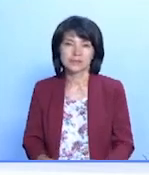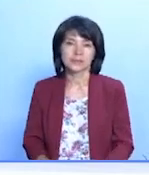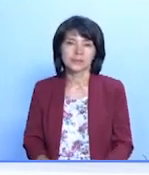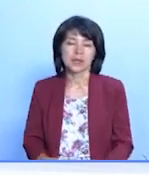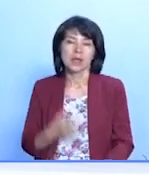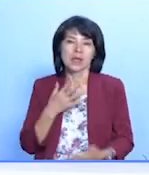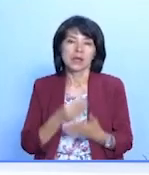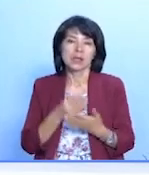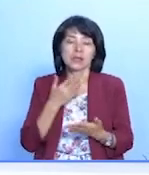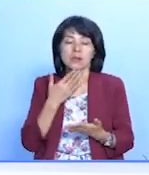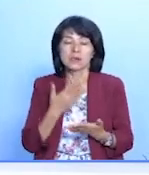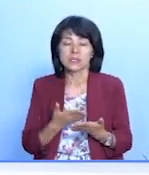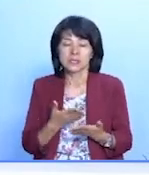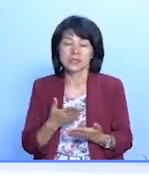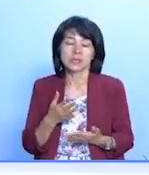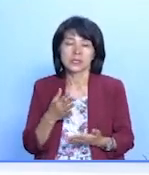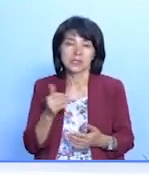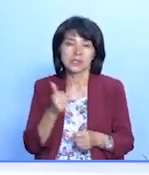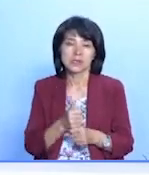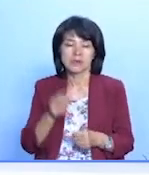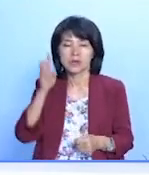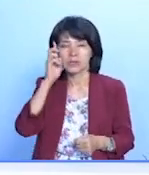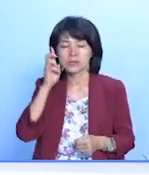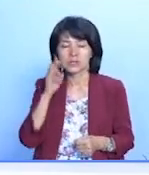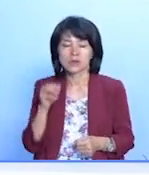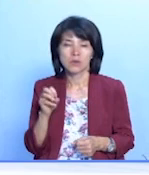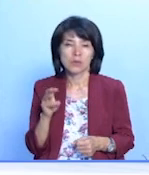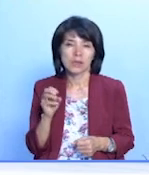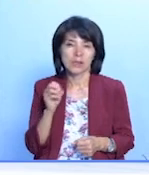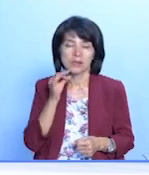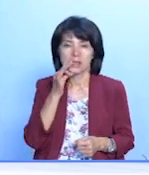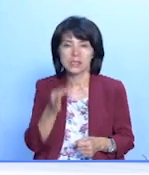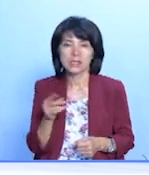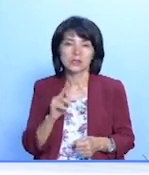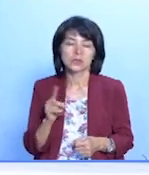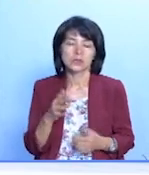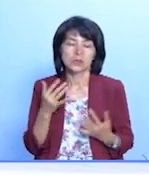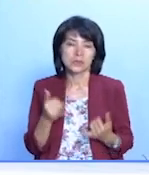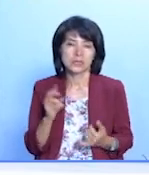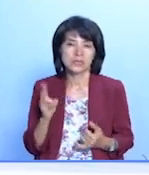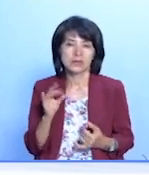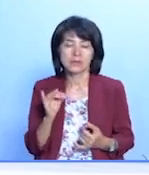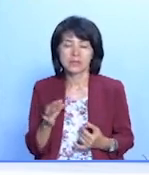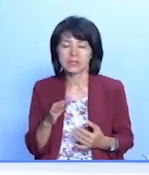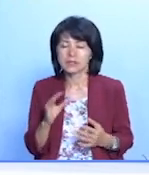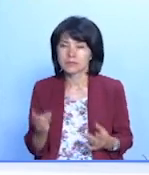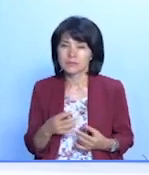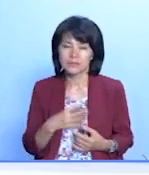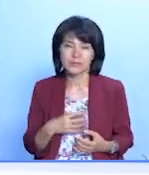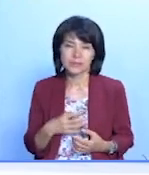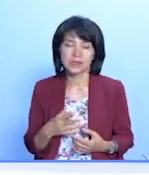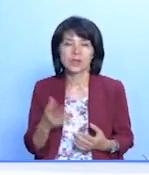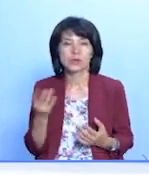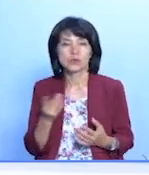В своем обращении глава государства Касым-Жомарт Токаев отметил, что ситуация с коронавирусом серьезная. Для того, чтобы улучшить